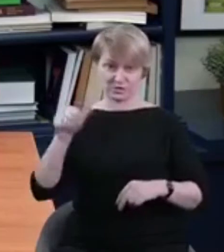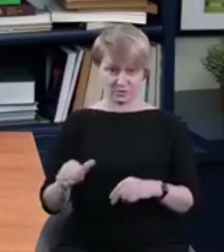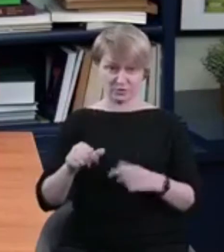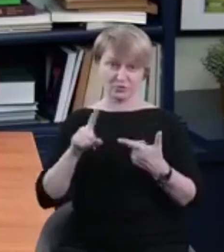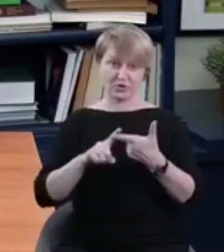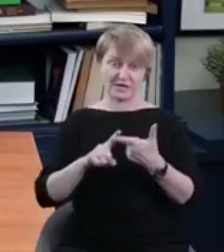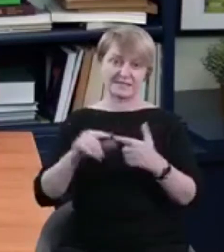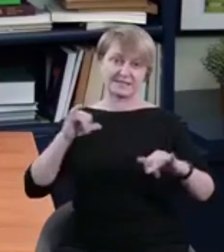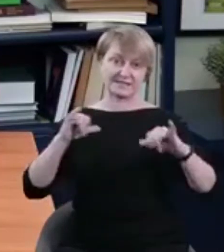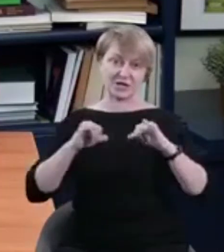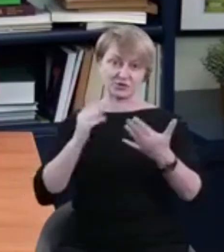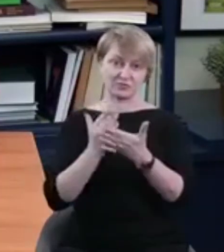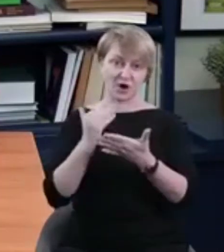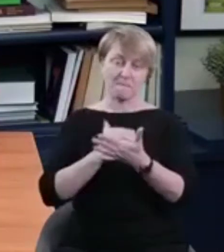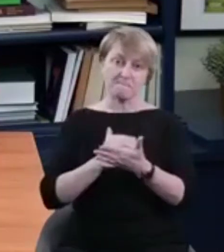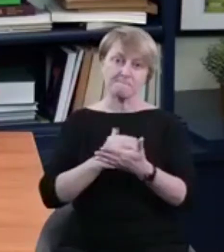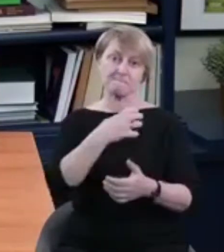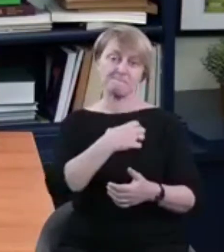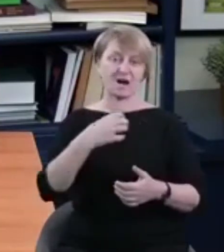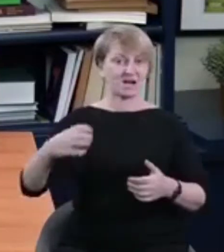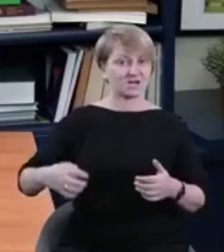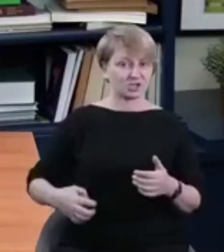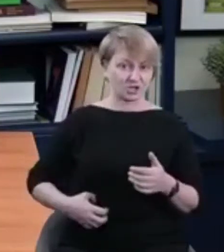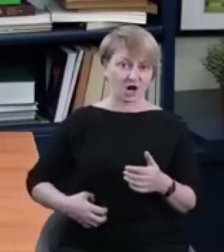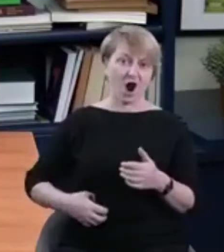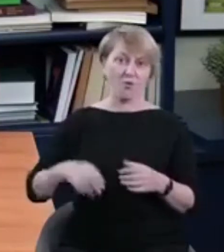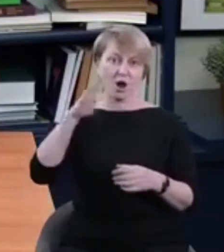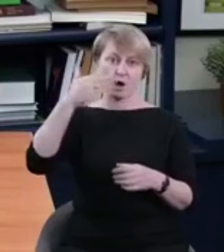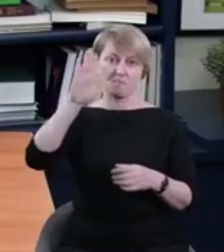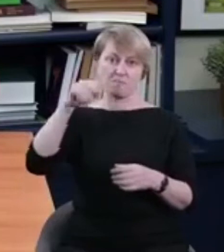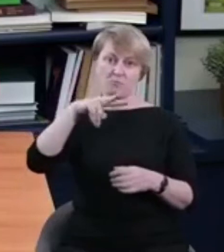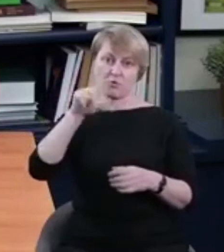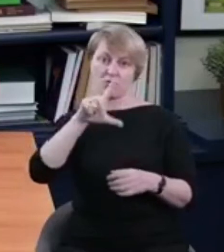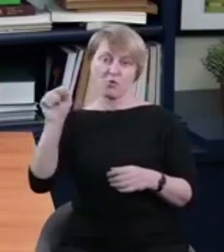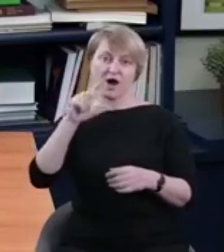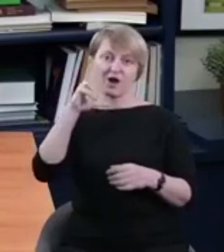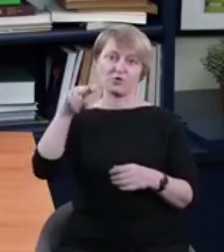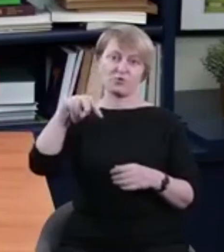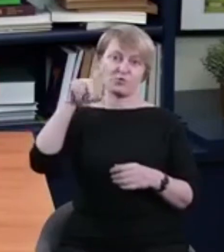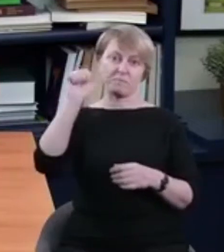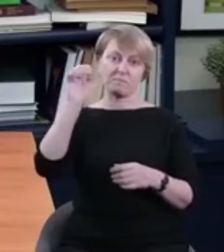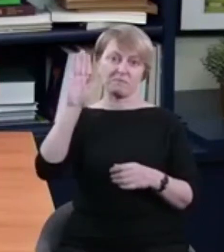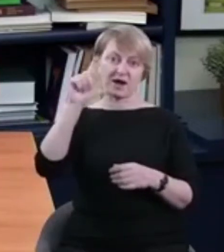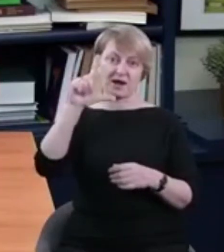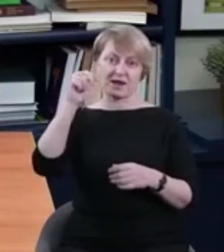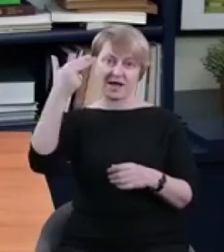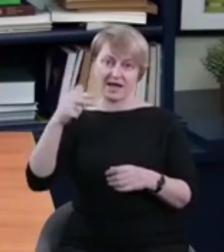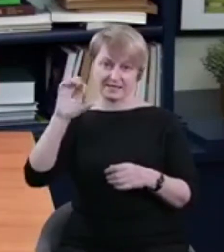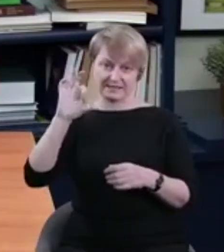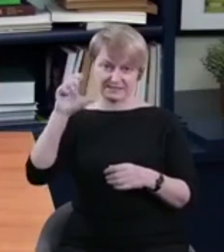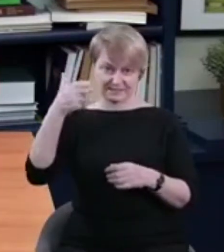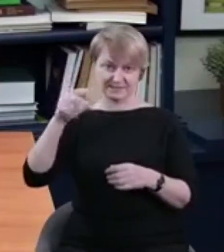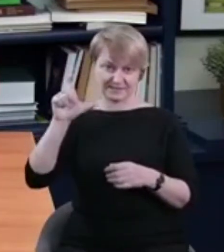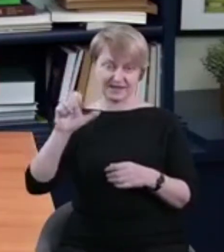od marszałka były od marszałka kubańczycy serdecznie dziękuję panom całemu zarządowi bo to oni podjęli taką